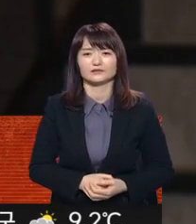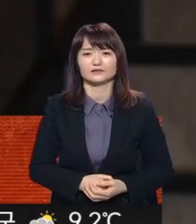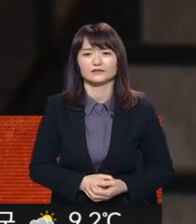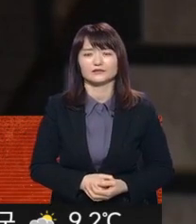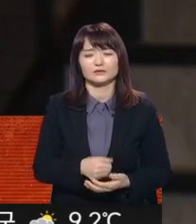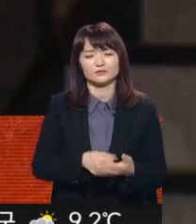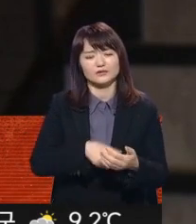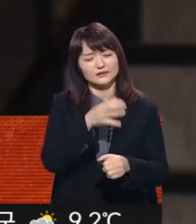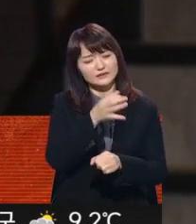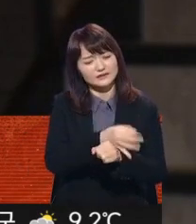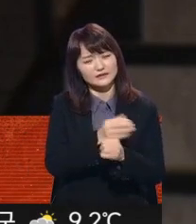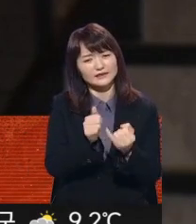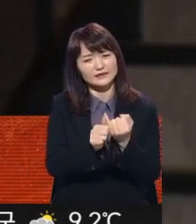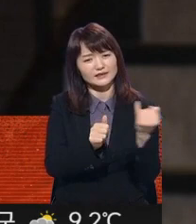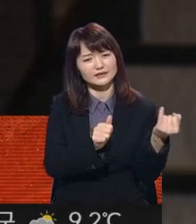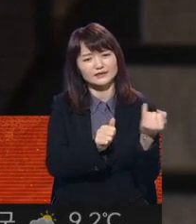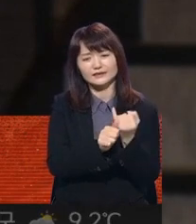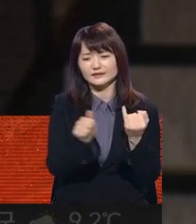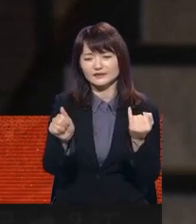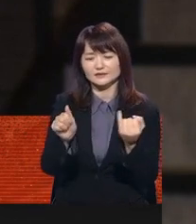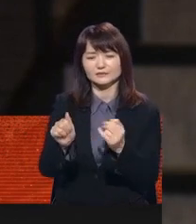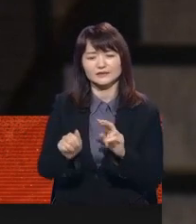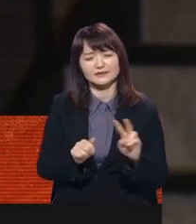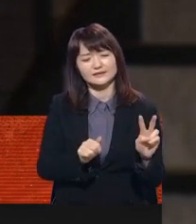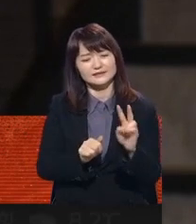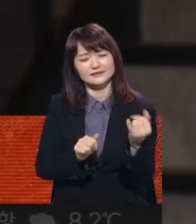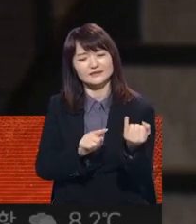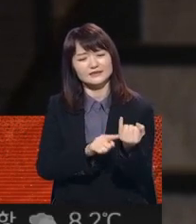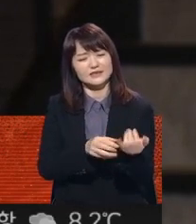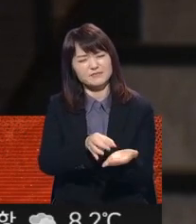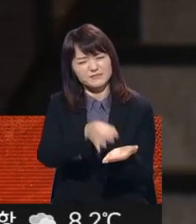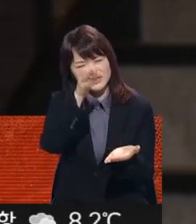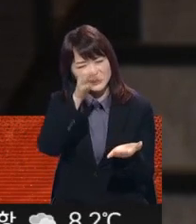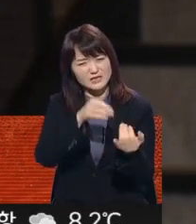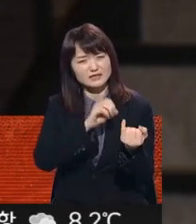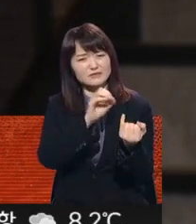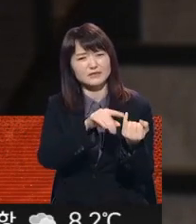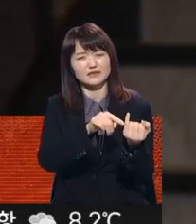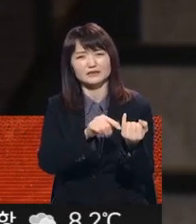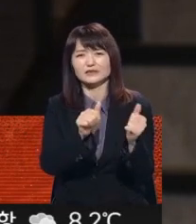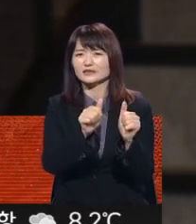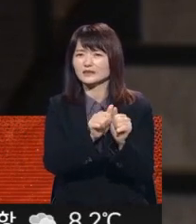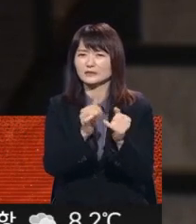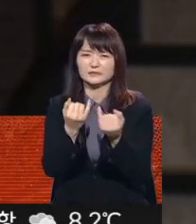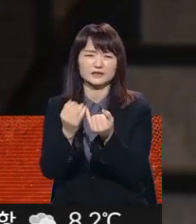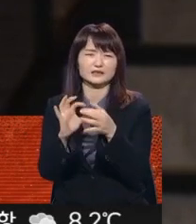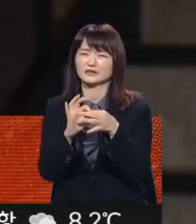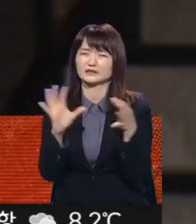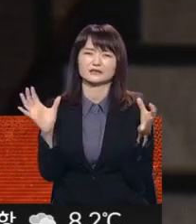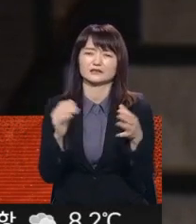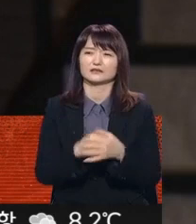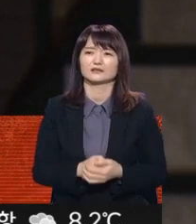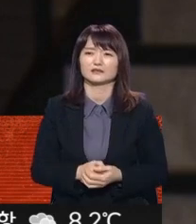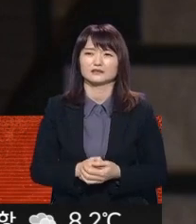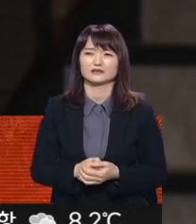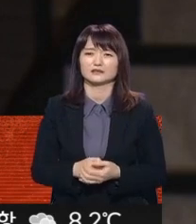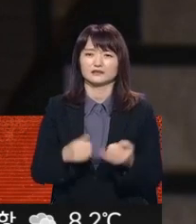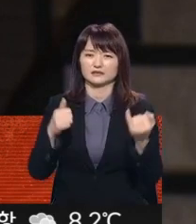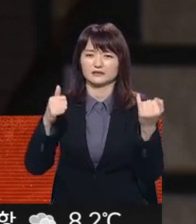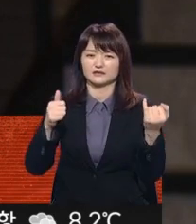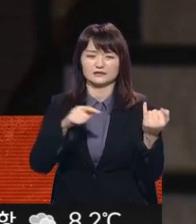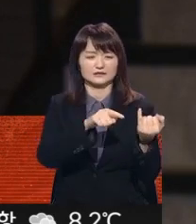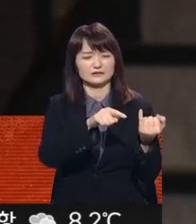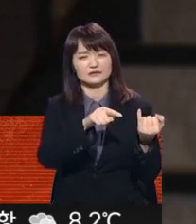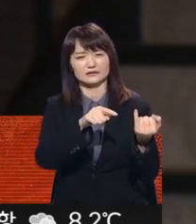계속 따라다니면서 이거는 비싸다 주절주절 대고 하면 이건 남성이건 여성이건요, 정말 그 상대 배우자로 하여금